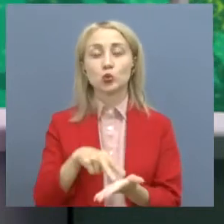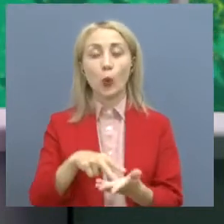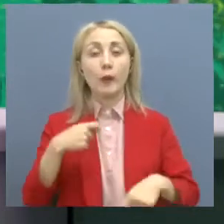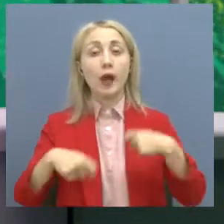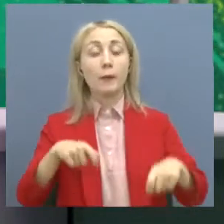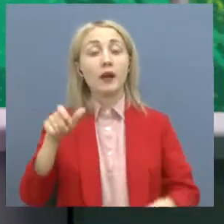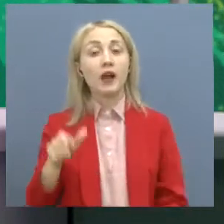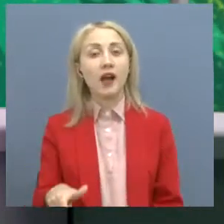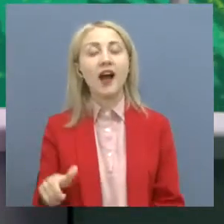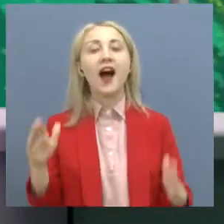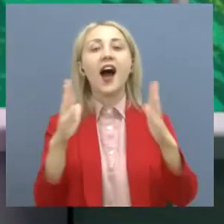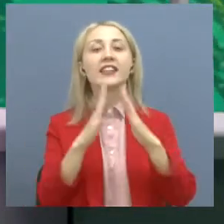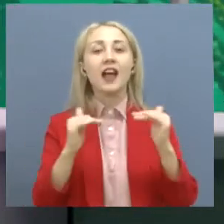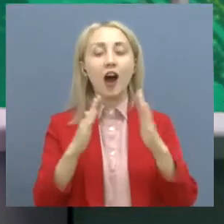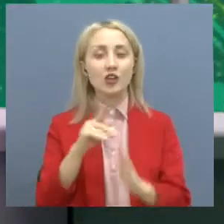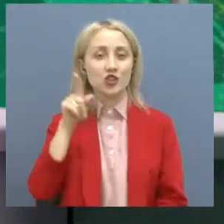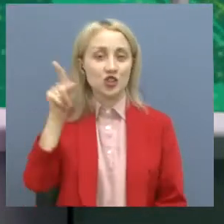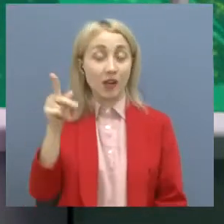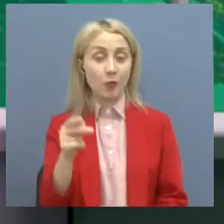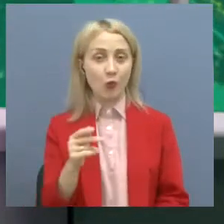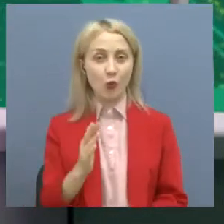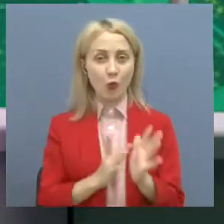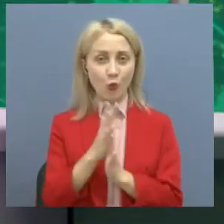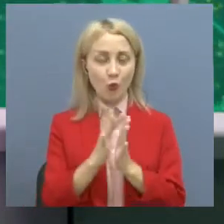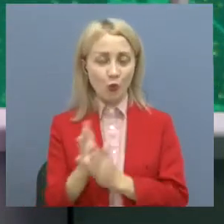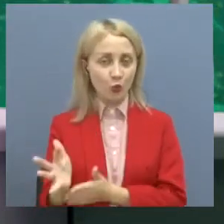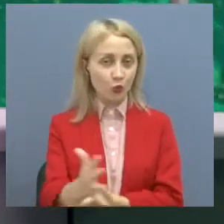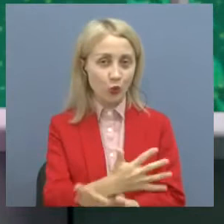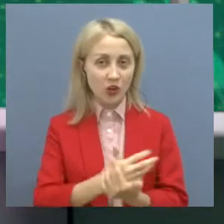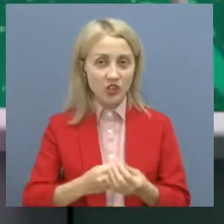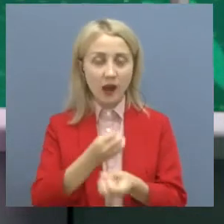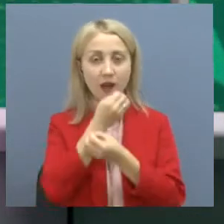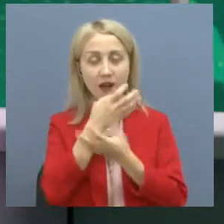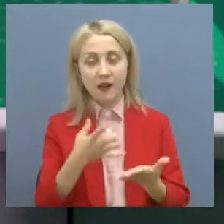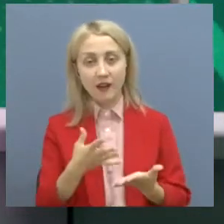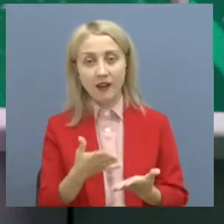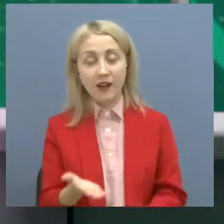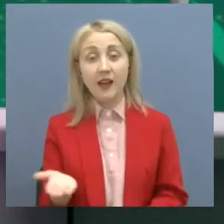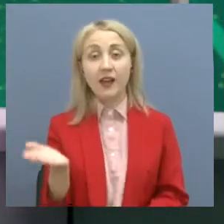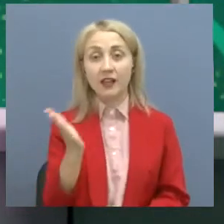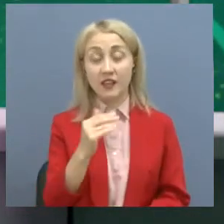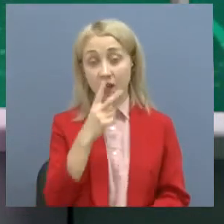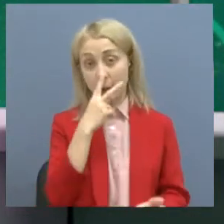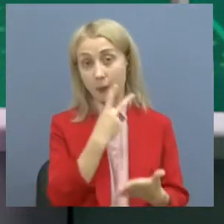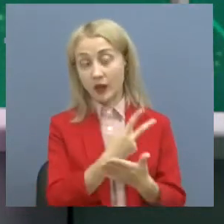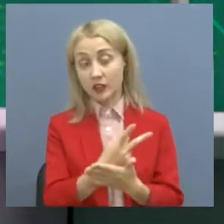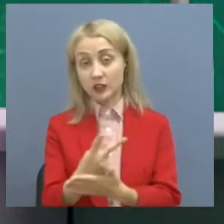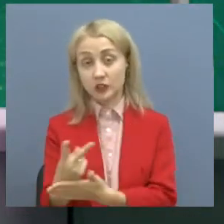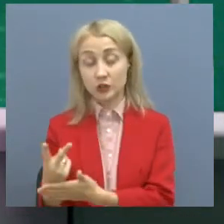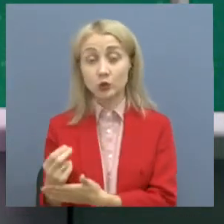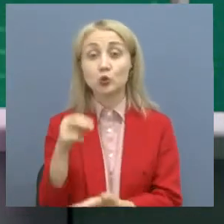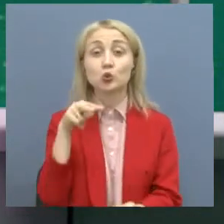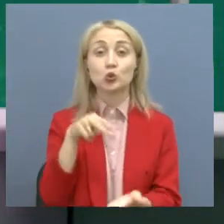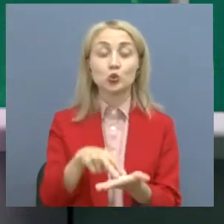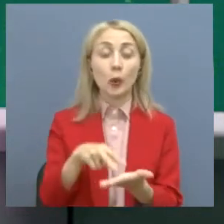әріптесім Мақпалай Бабина сатушылармен сөйлесті. Олар биыл жеміс жидектің аздығын желеу етуде, ал саяжайдағы бағбандар биыл жеміс